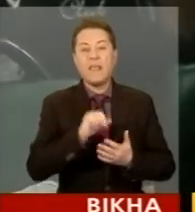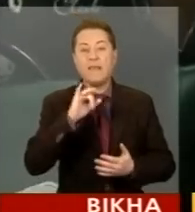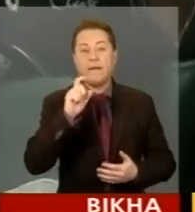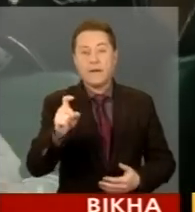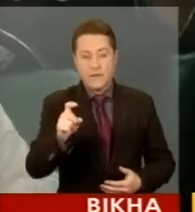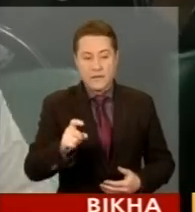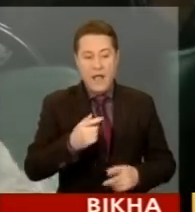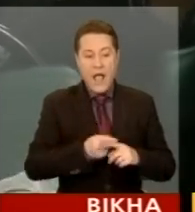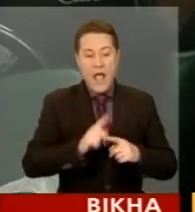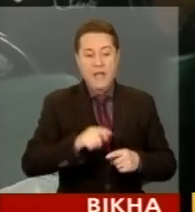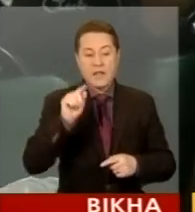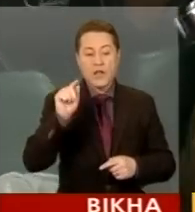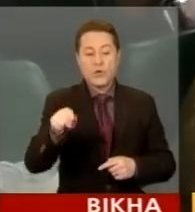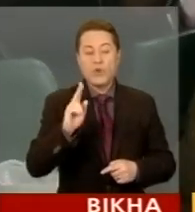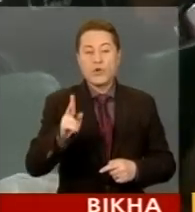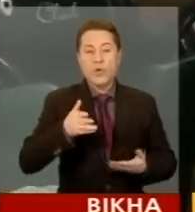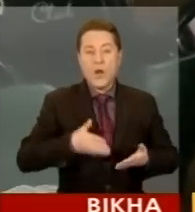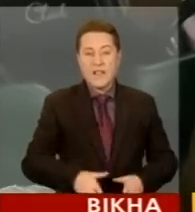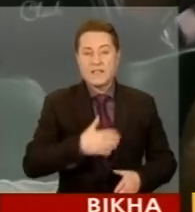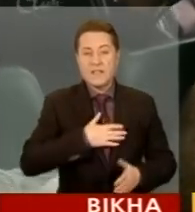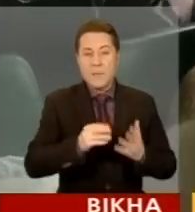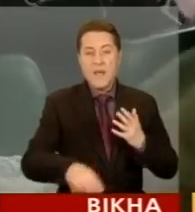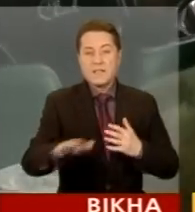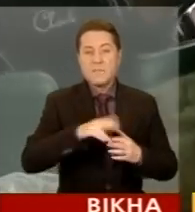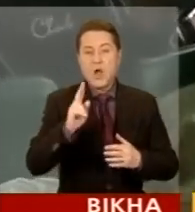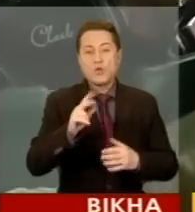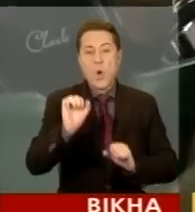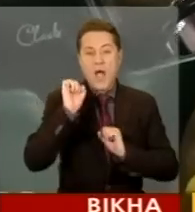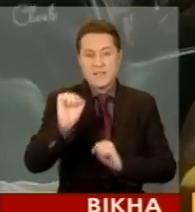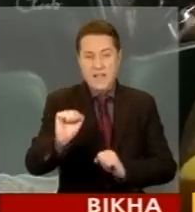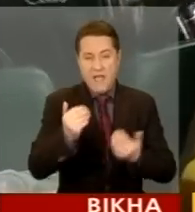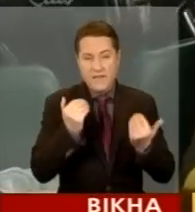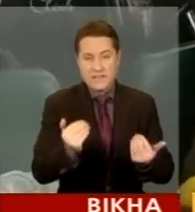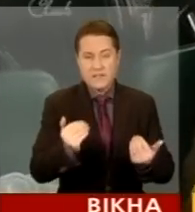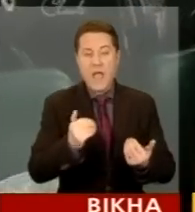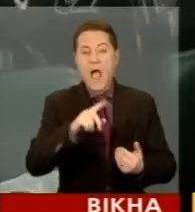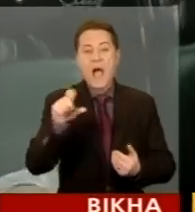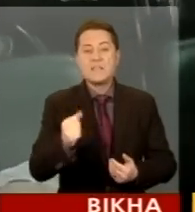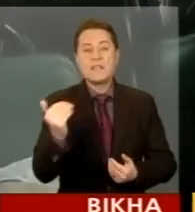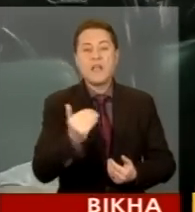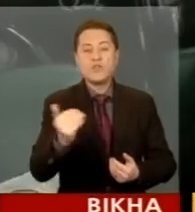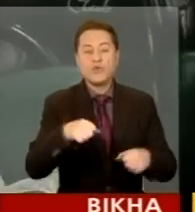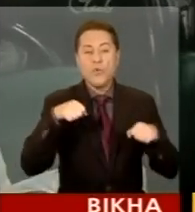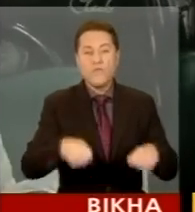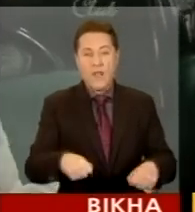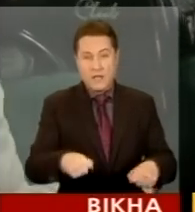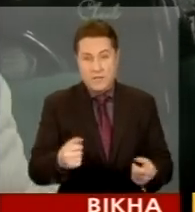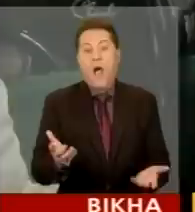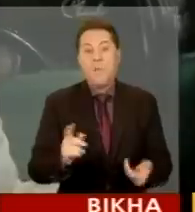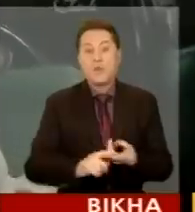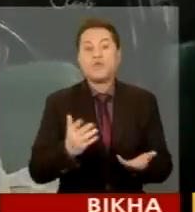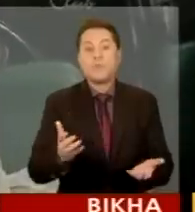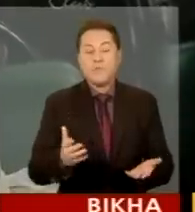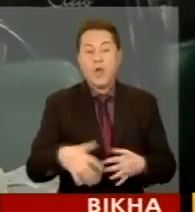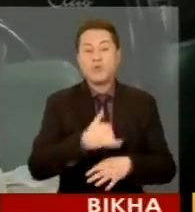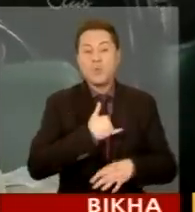хто? Це хто родився на моїй землі і хто її зараз відстоює. А за чию власть тоді? А при чому тут власть? Народна.